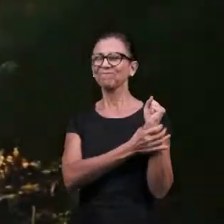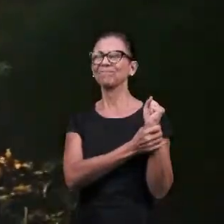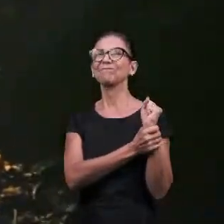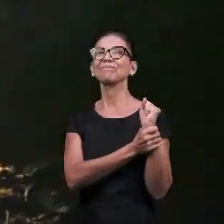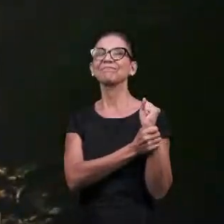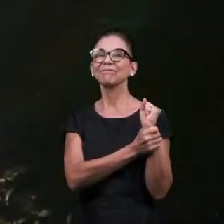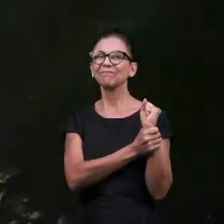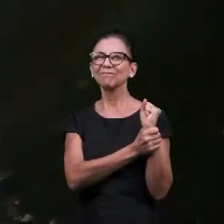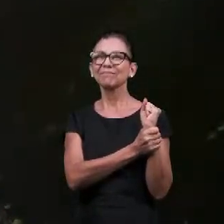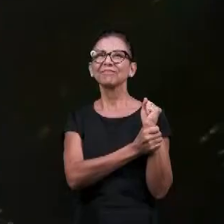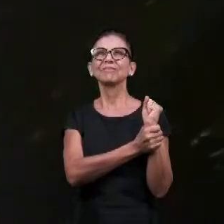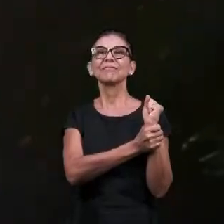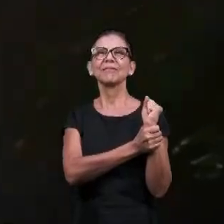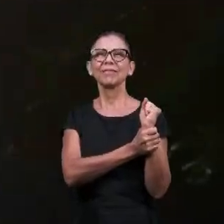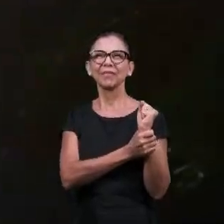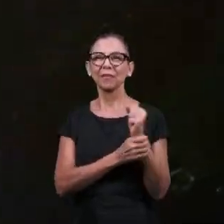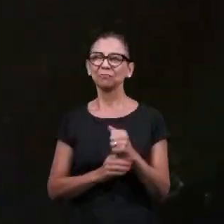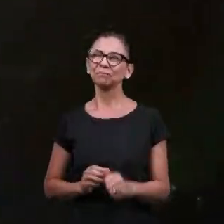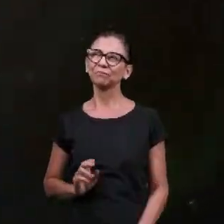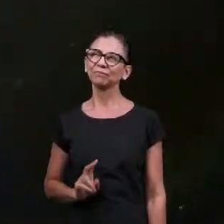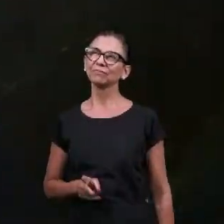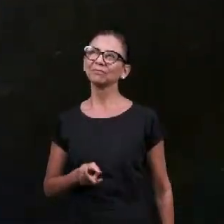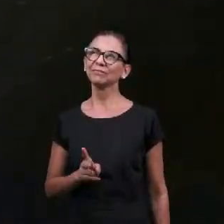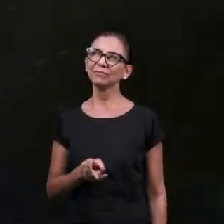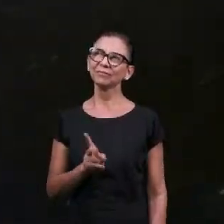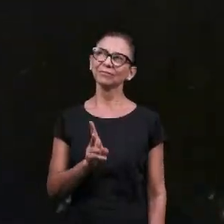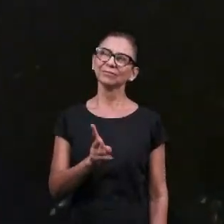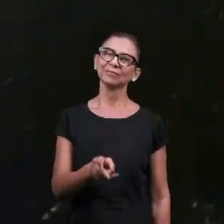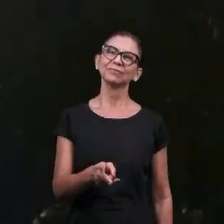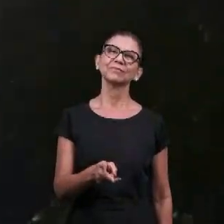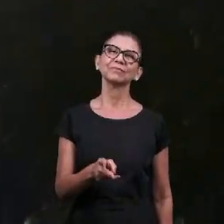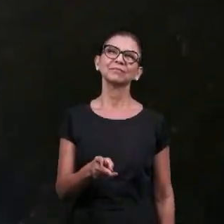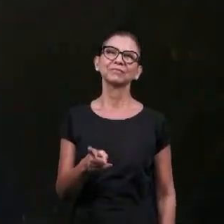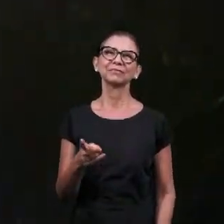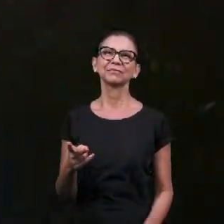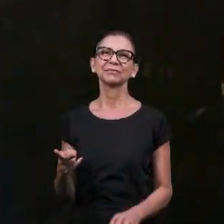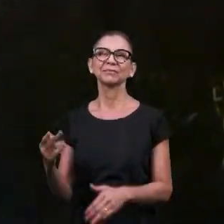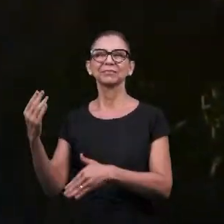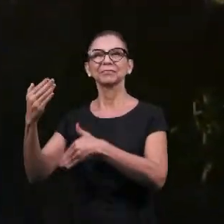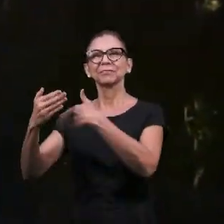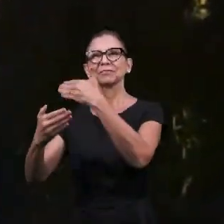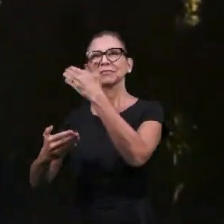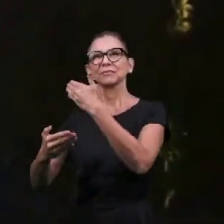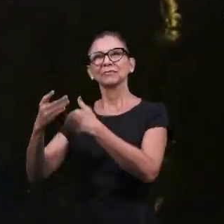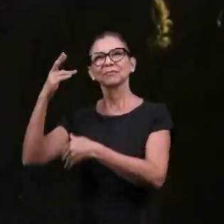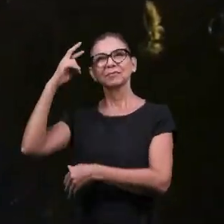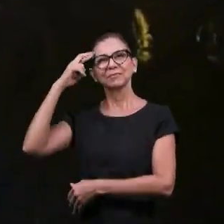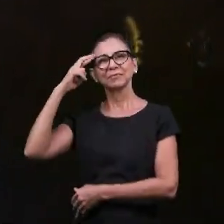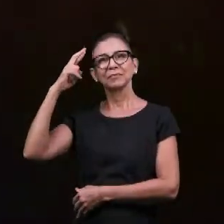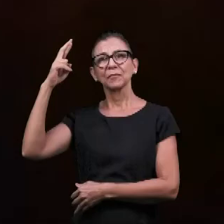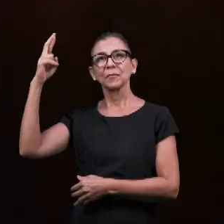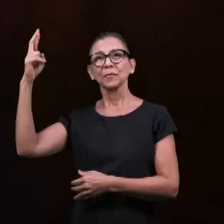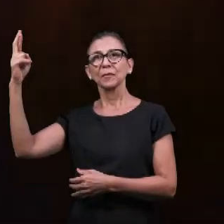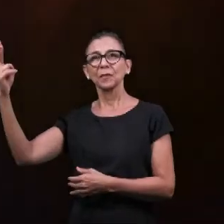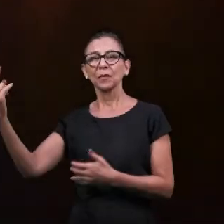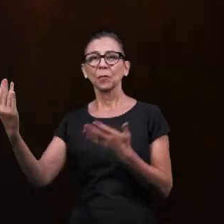Вложил руку свою я в руку Его, и безопасно теперь я иду.